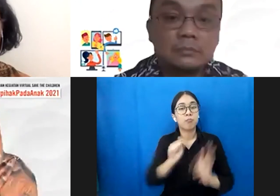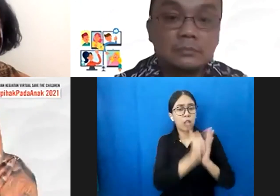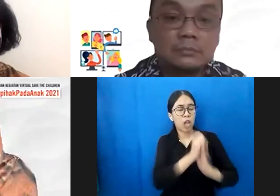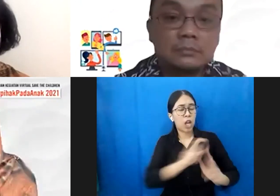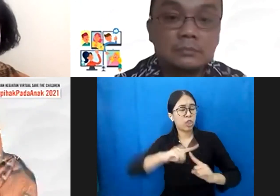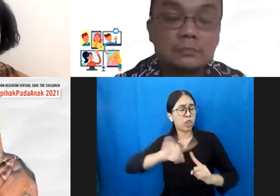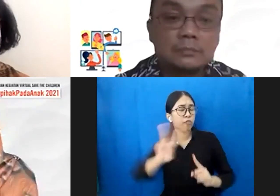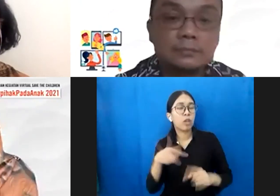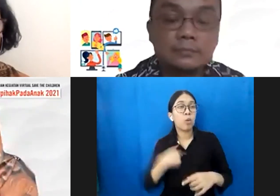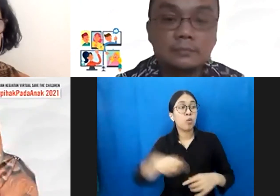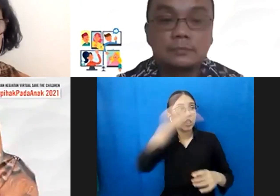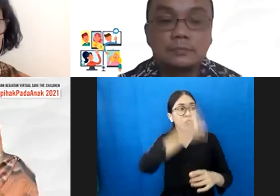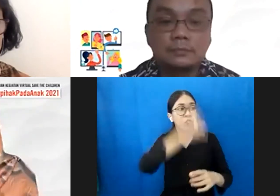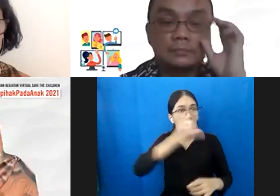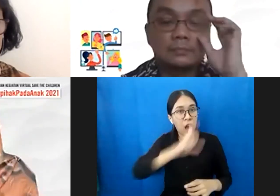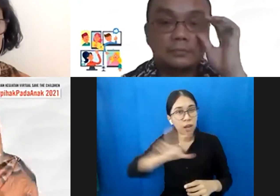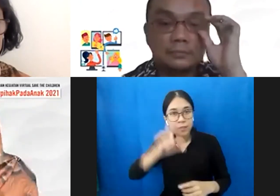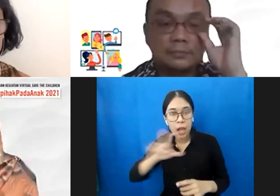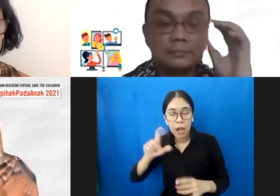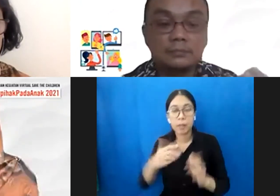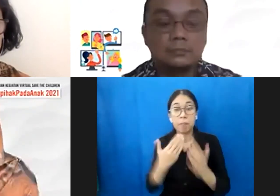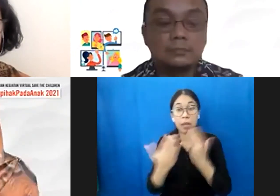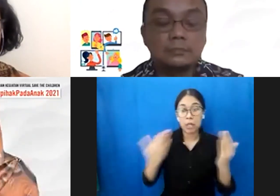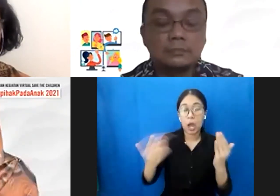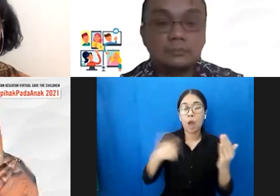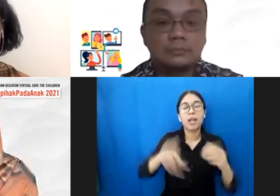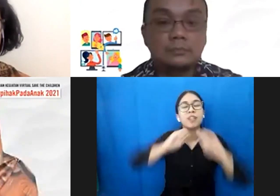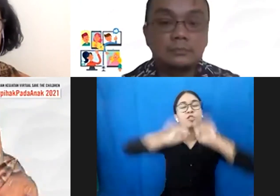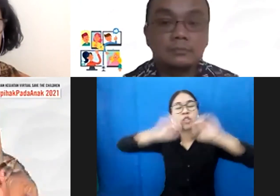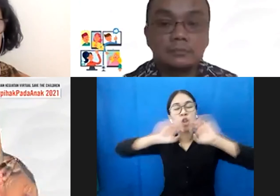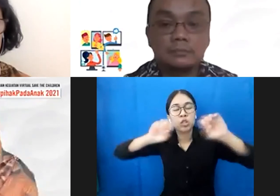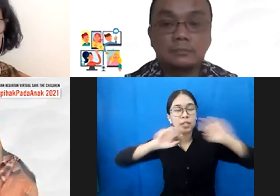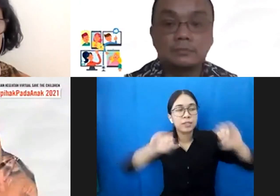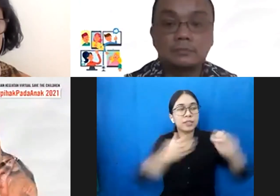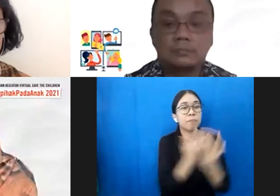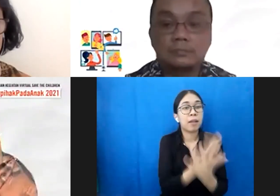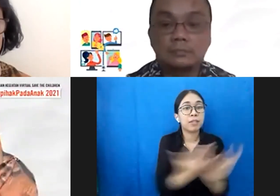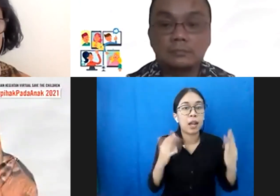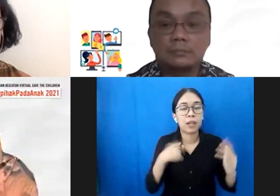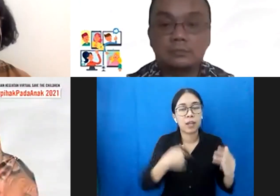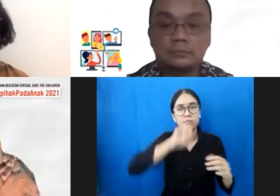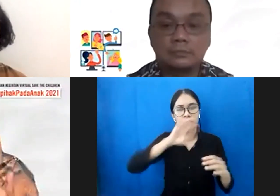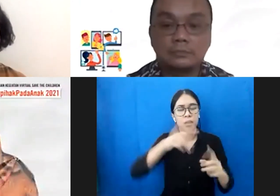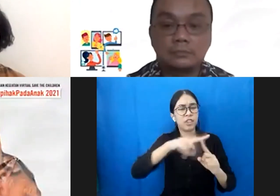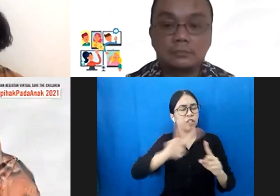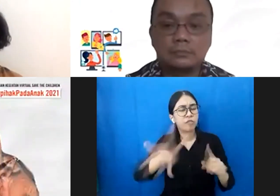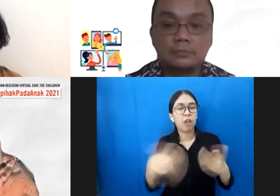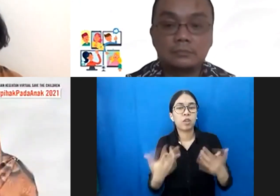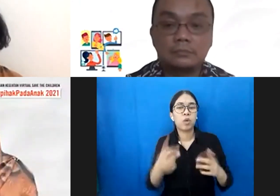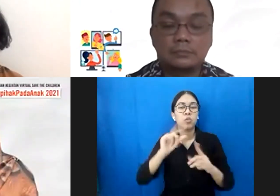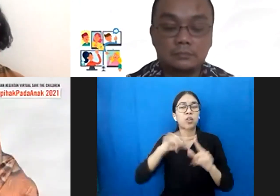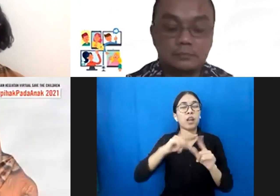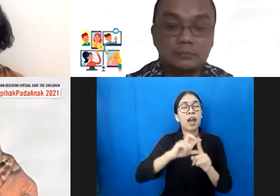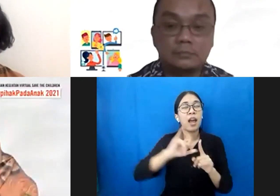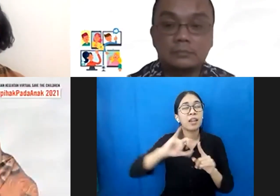mencari media di mana kita bisa sosialisasi ke masyarakat ya. Kita bicara di TV, di radio, mengcounter berita itu